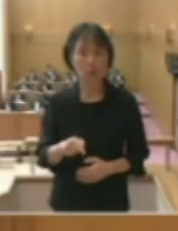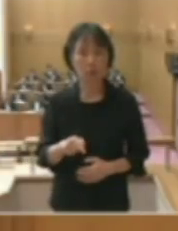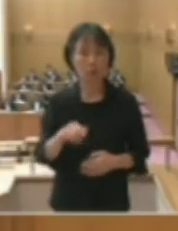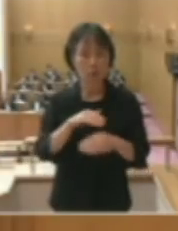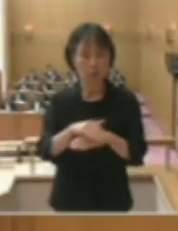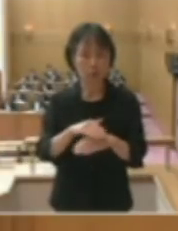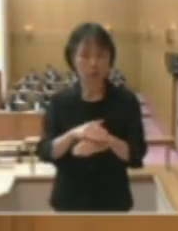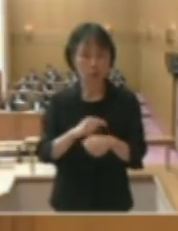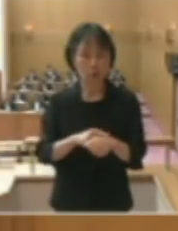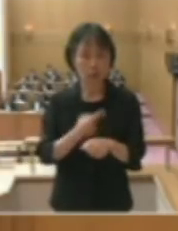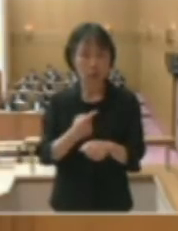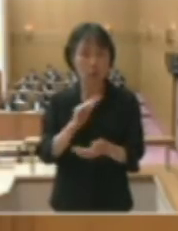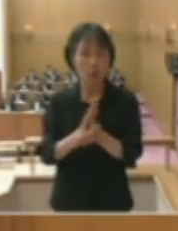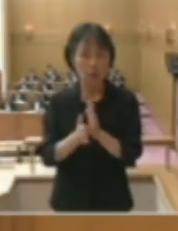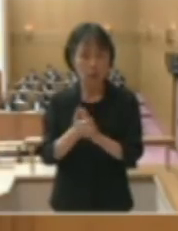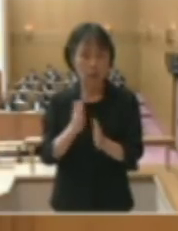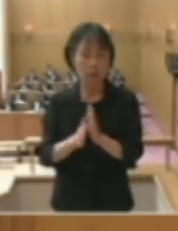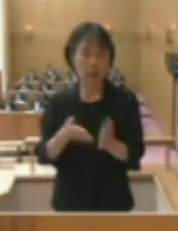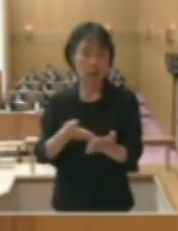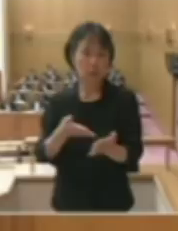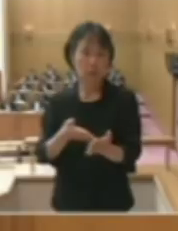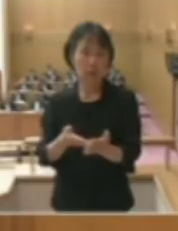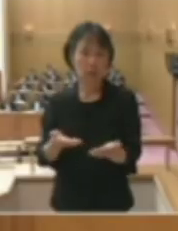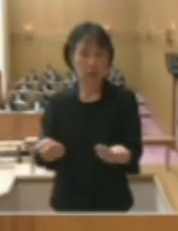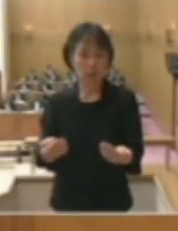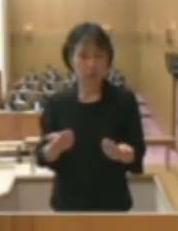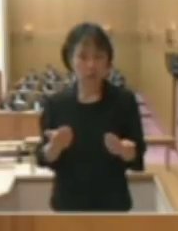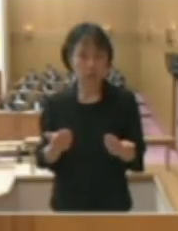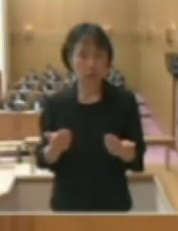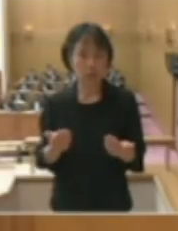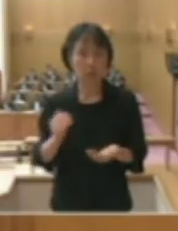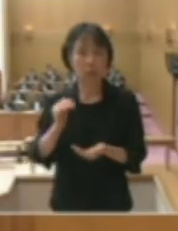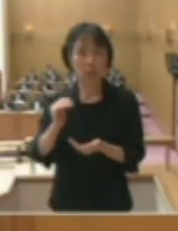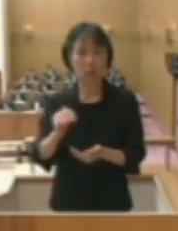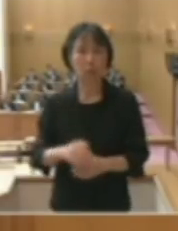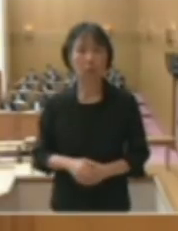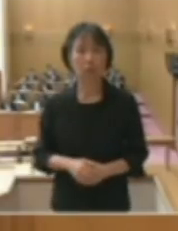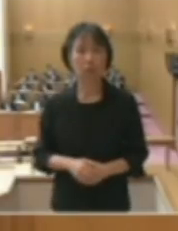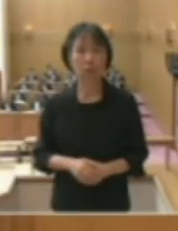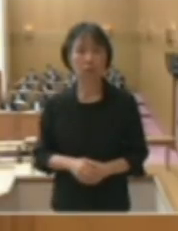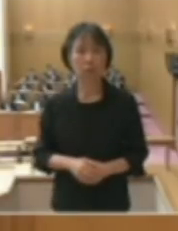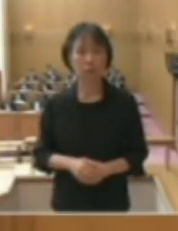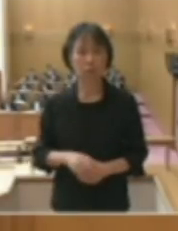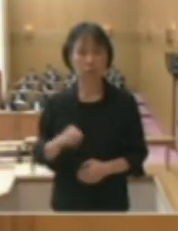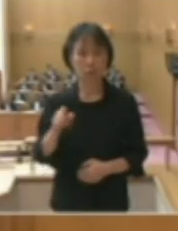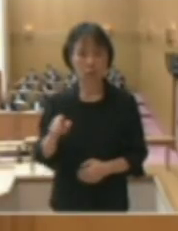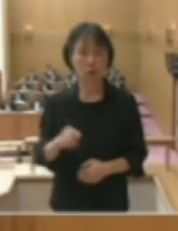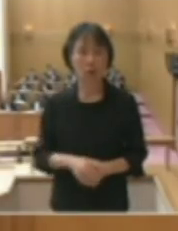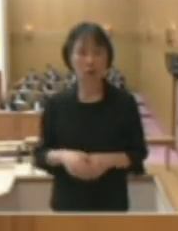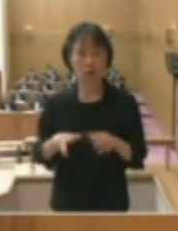強く説かねばならないということは、そこには根深い行